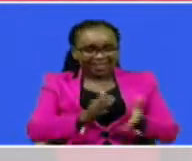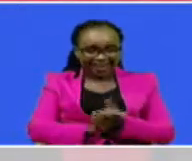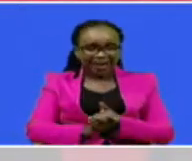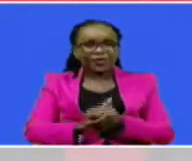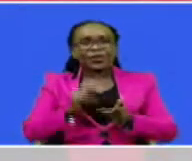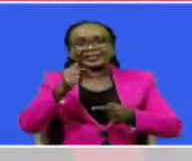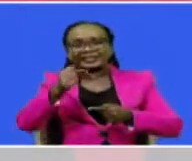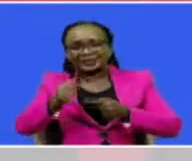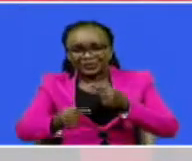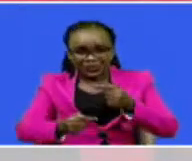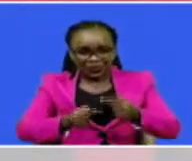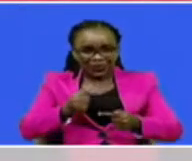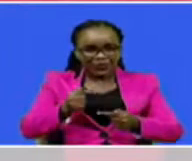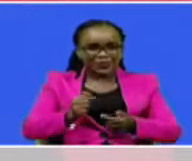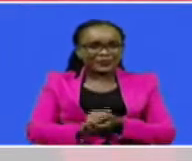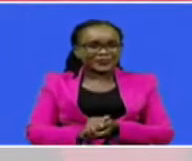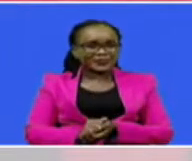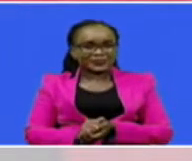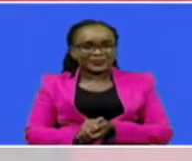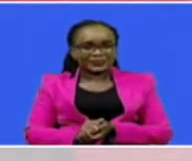mnaendelea,